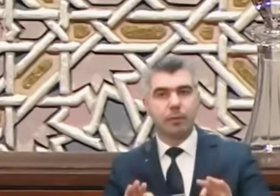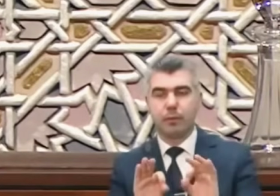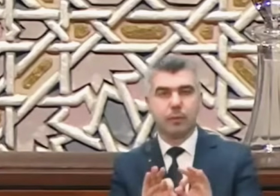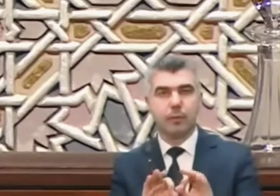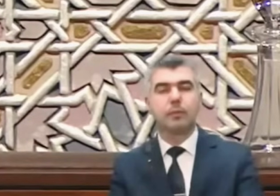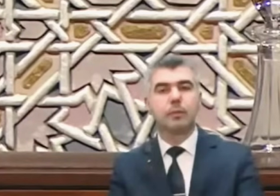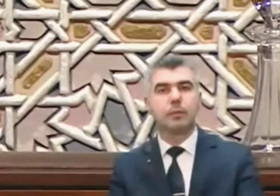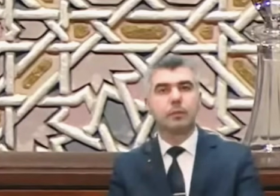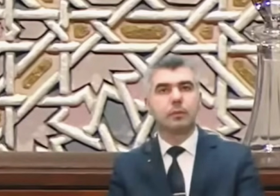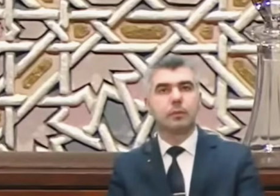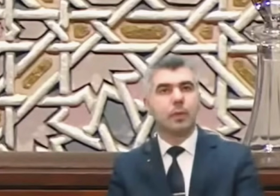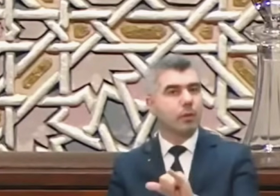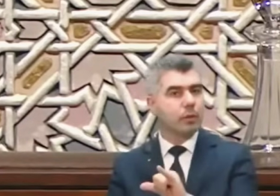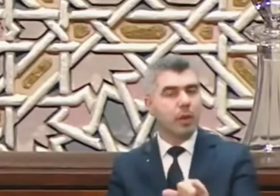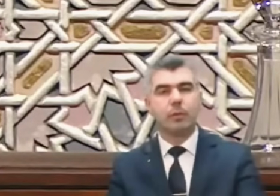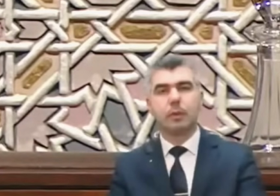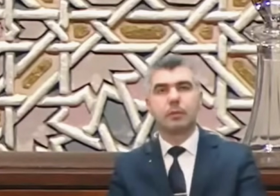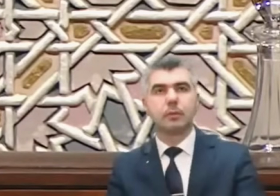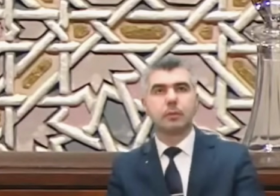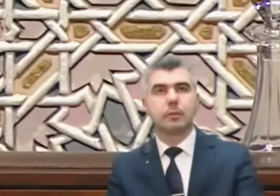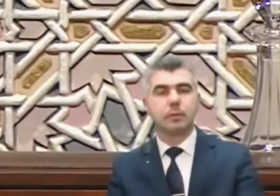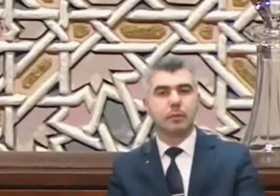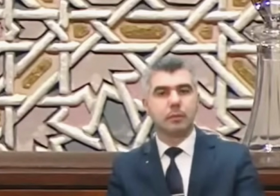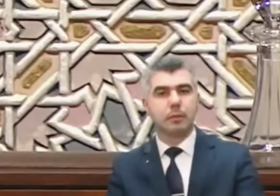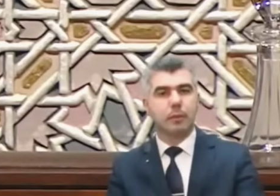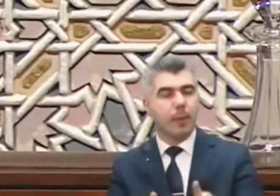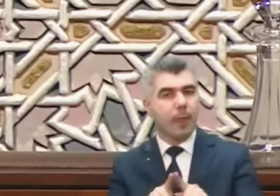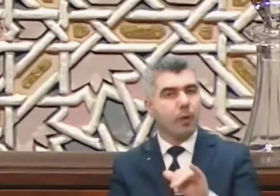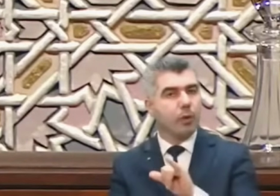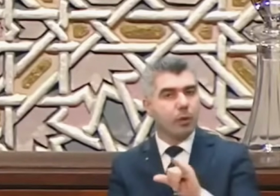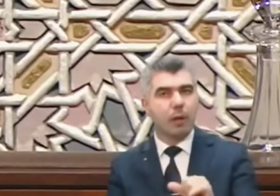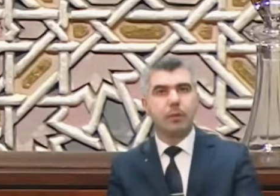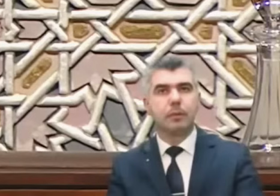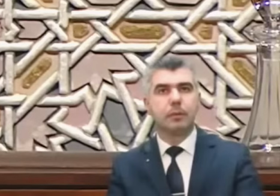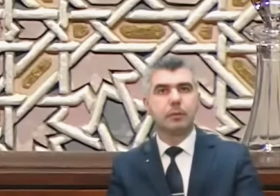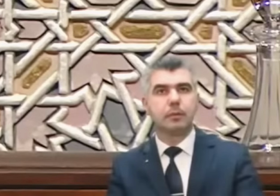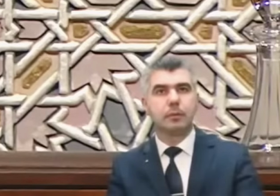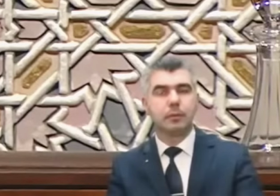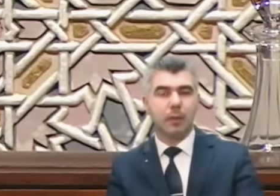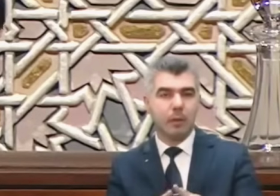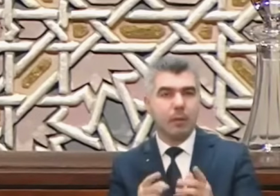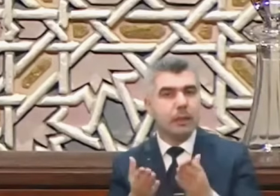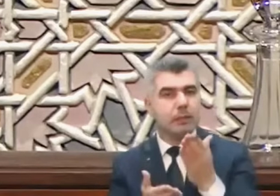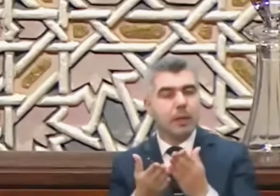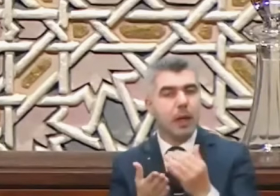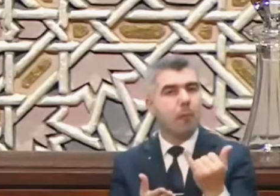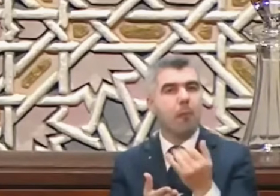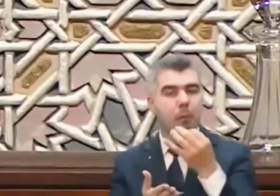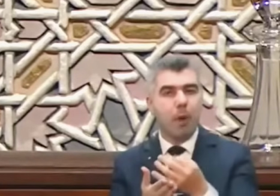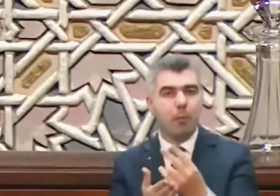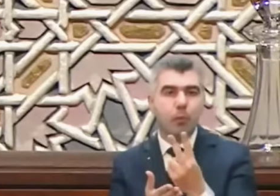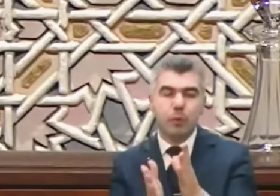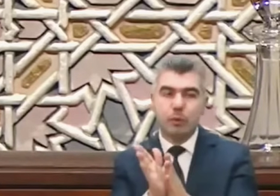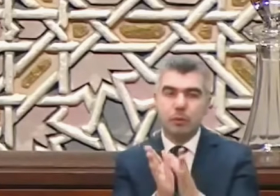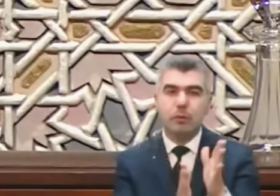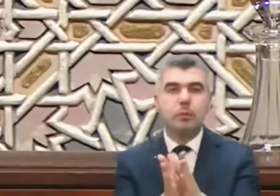ندوسو حنا على القانون بحكم بان الحكومه، هذا ما مقبولش. حيت خصني التوازن. هادو مؤسستين، وهاد